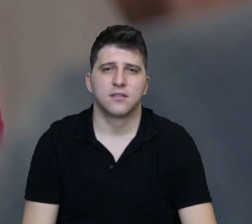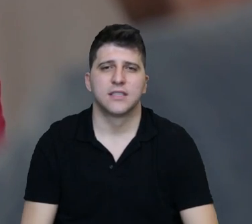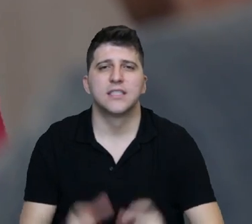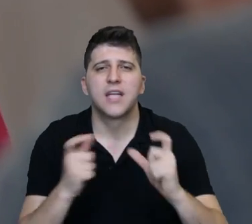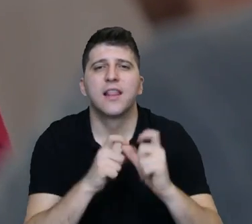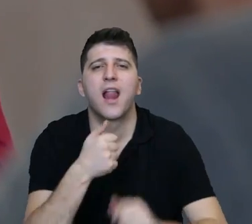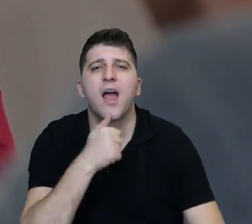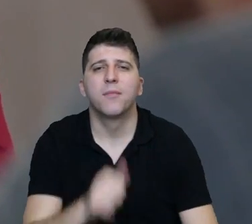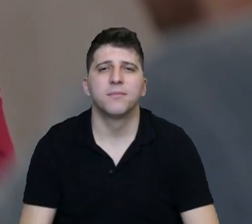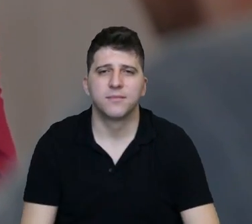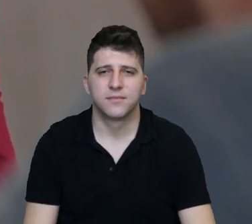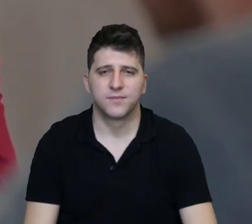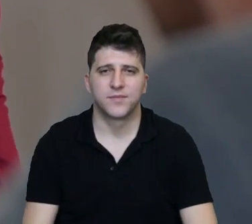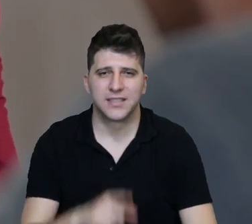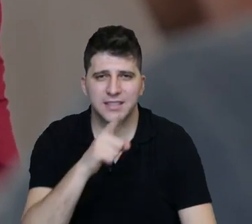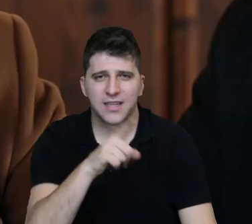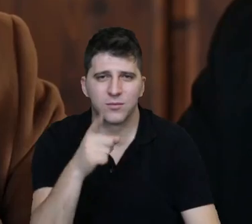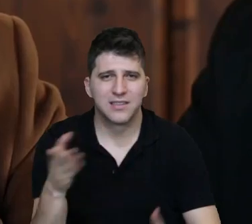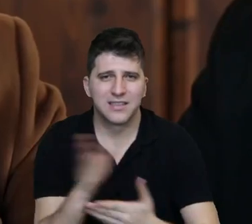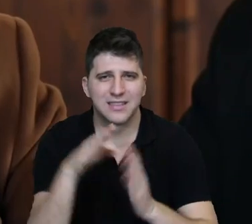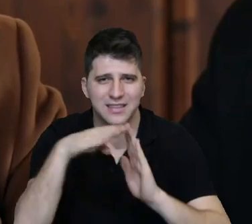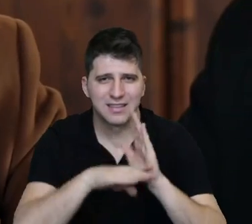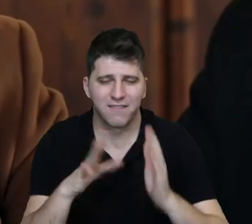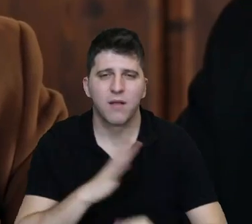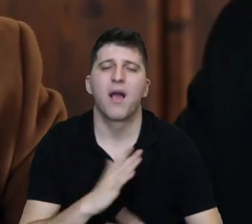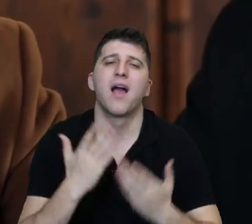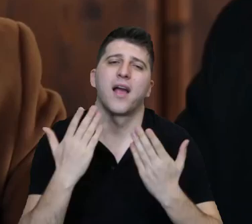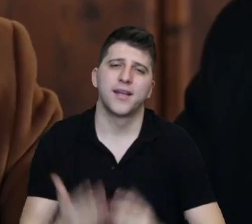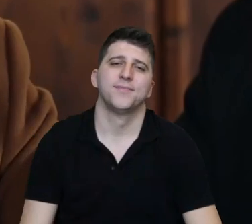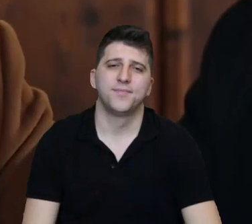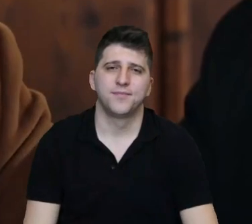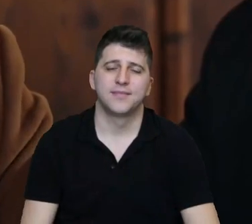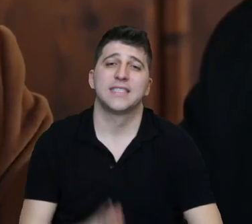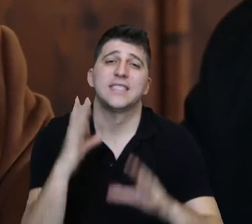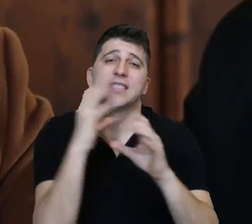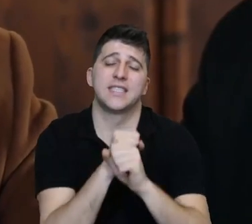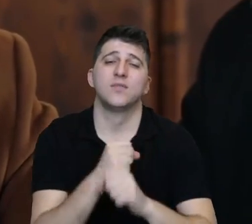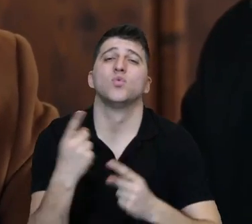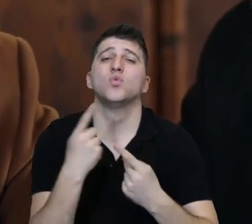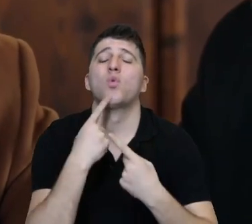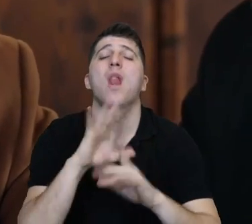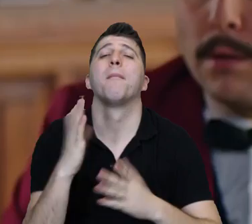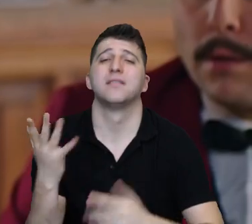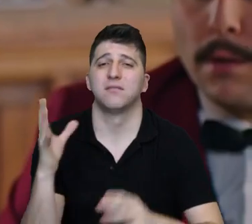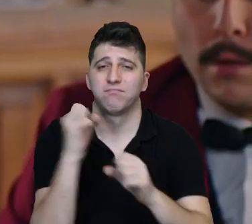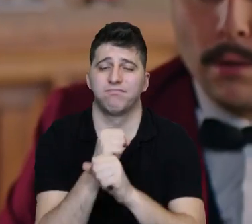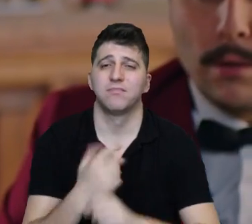Santral abim, sen de bu senaryodan var mı? Ha, sırmış.